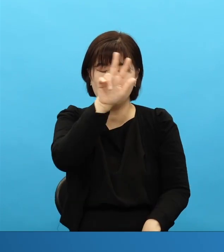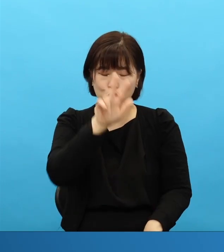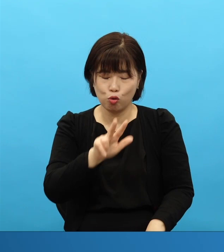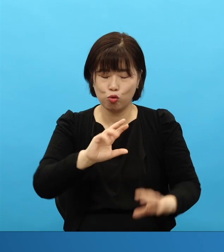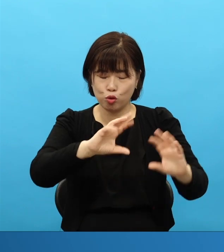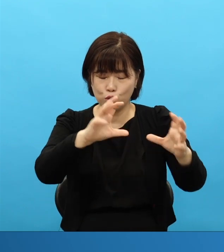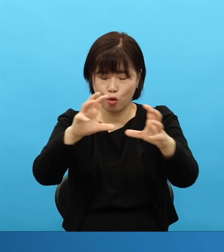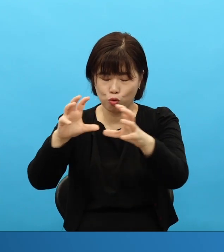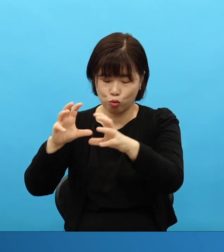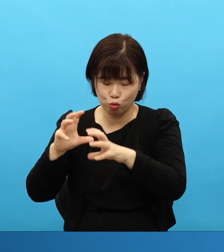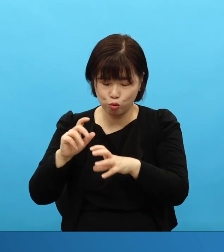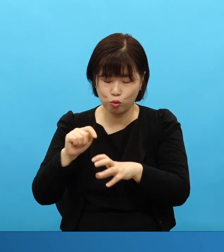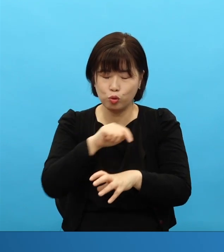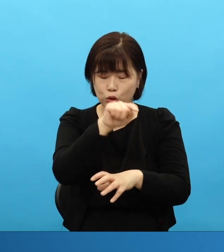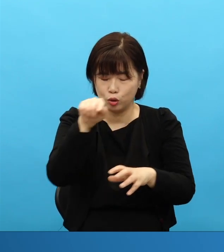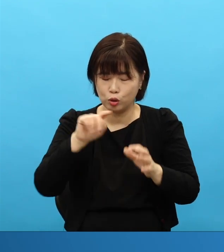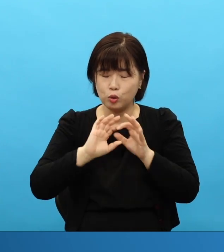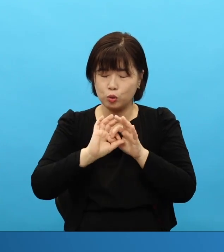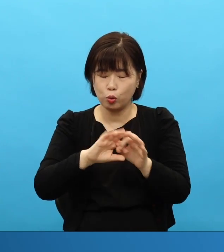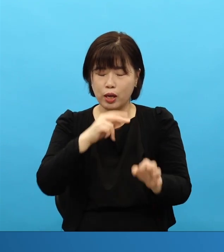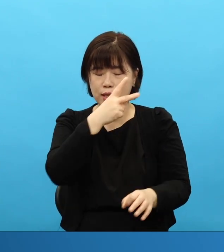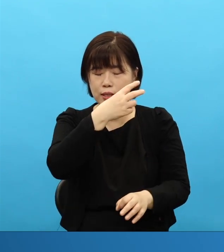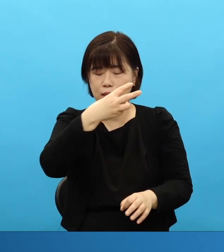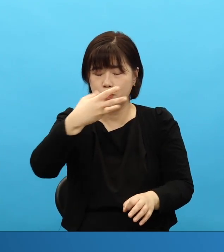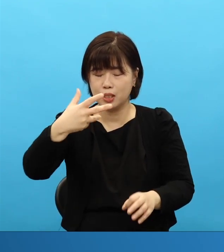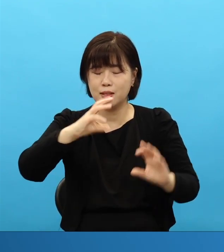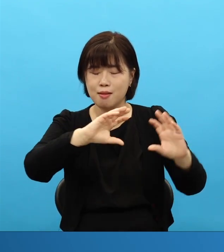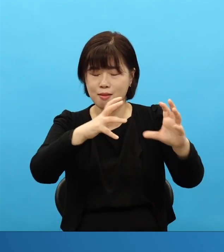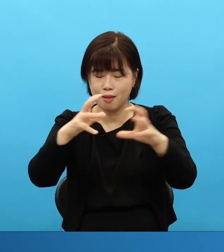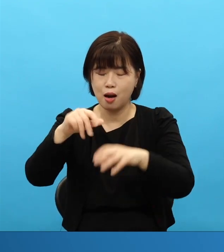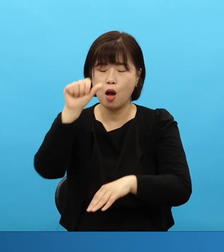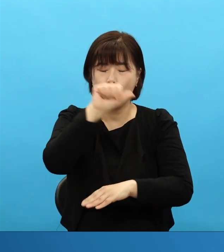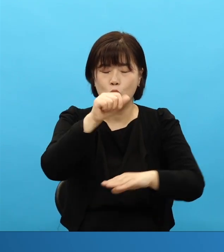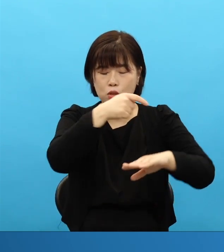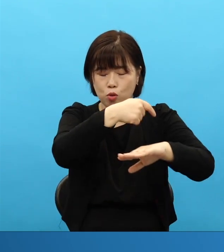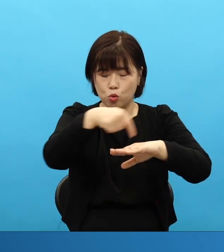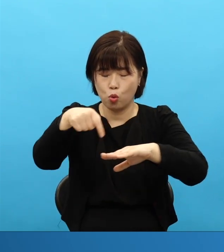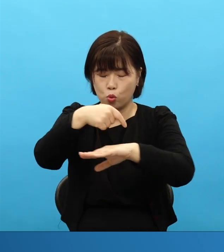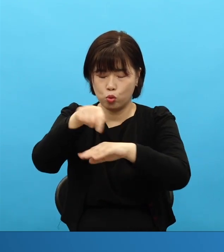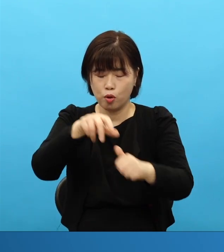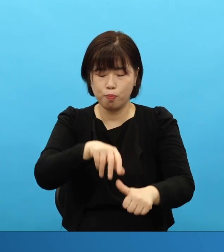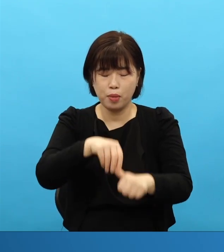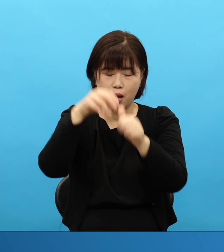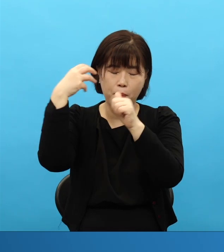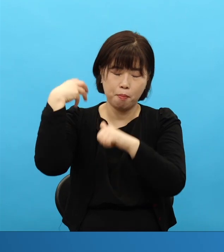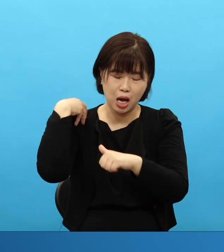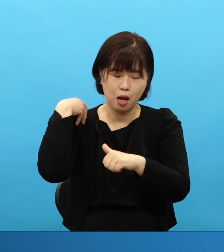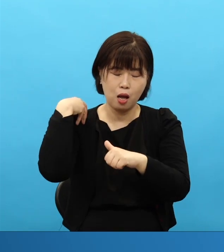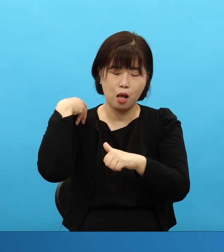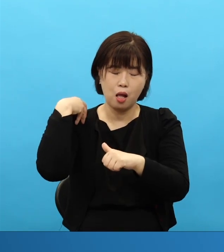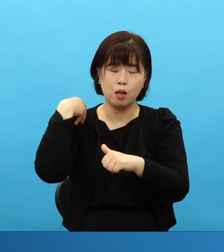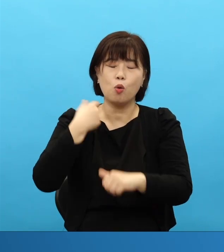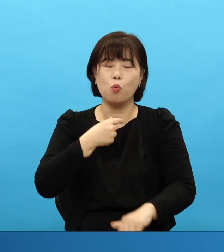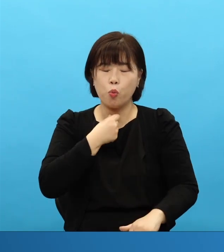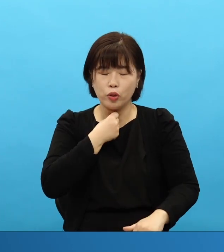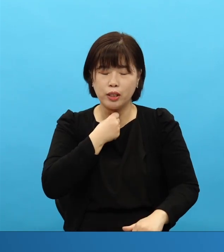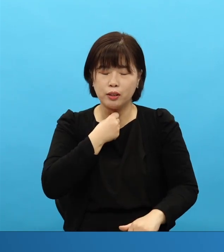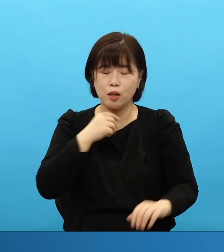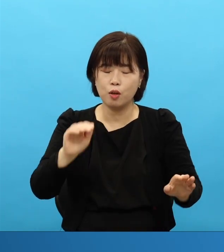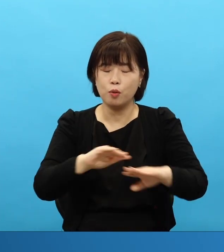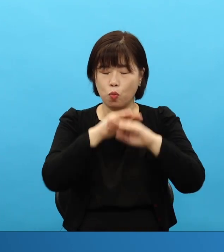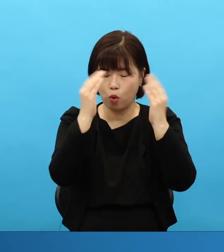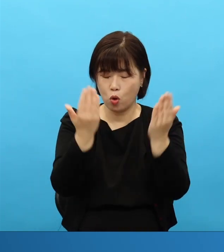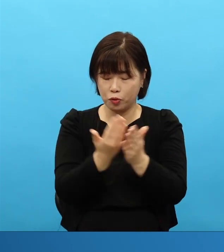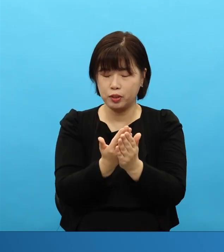세계 지혜를 통해서 237 나라 5천 종족 살리는 일에 줄 서 있는